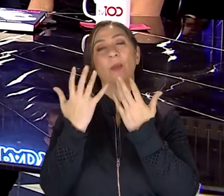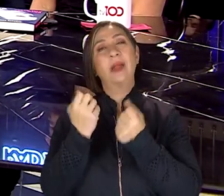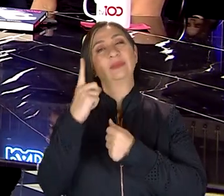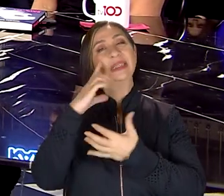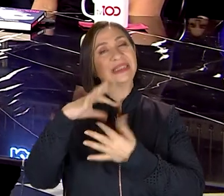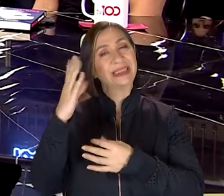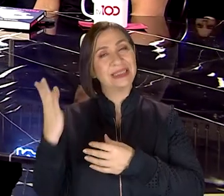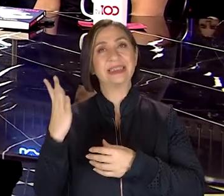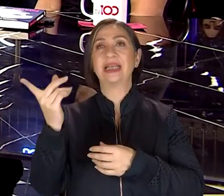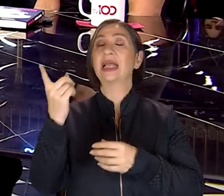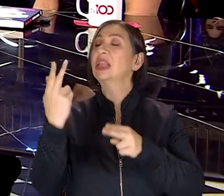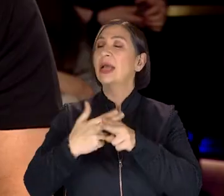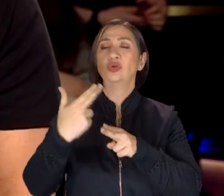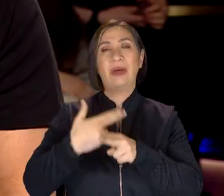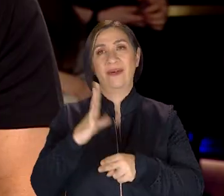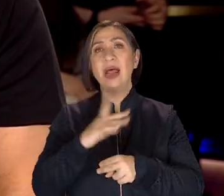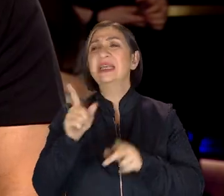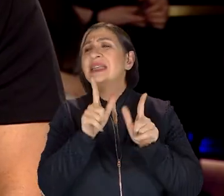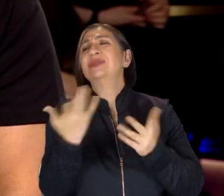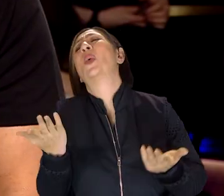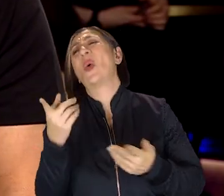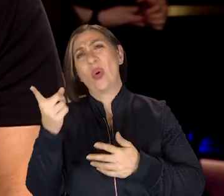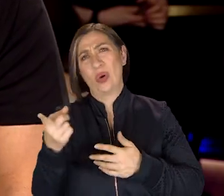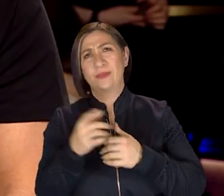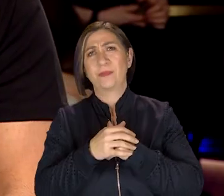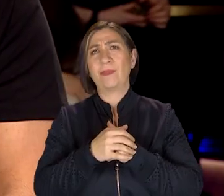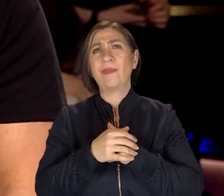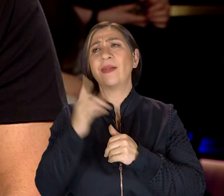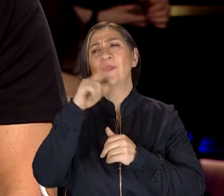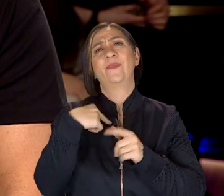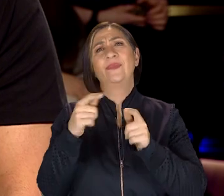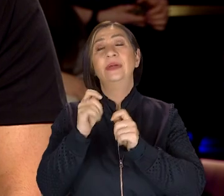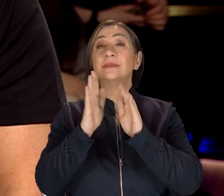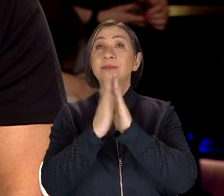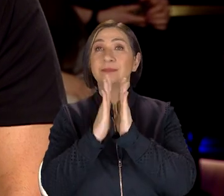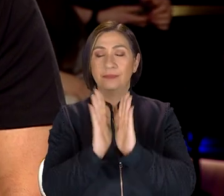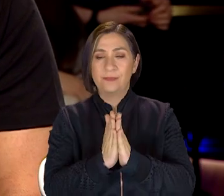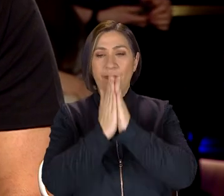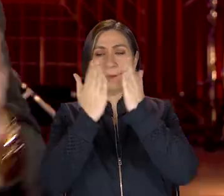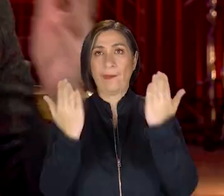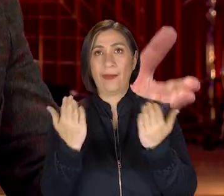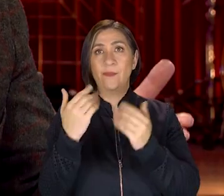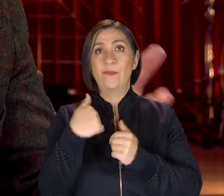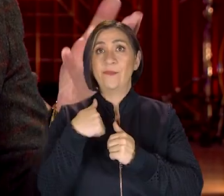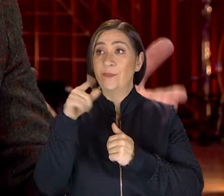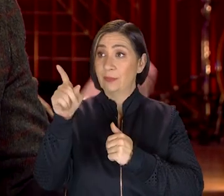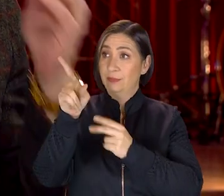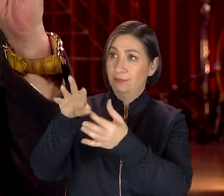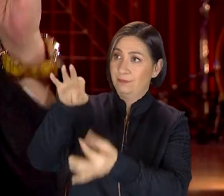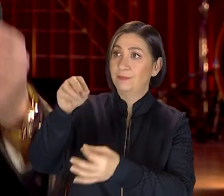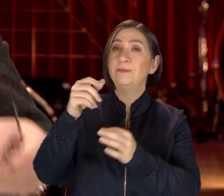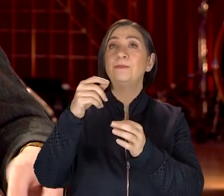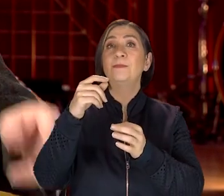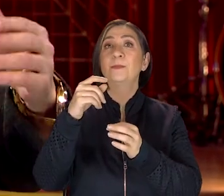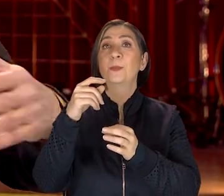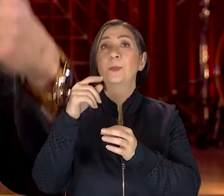insansın görmüş geçirmiş bir insansın bütün bunlara ihtiyacın yok zaten. Yok o peki. Yüzden de ben o açıdan kullanıyorum. Şimdi kitabı açtığımız zaman biz seninle ilgili senin